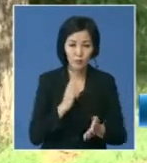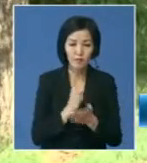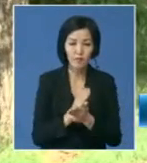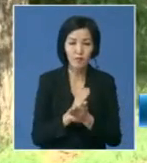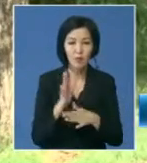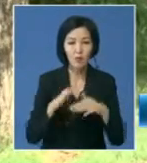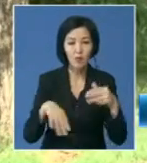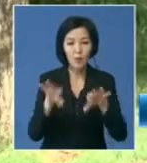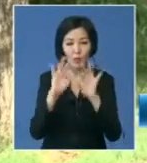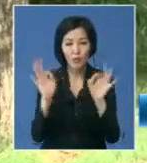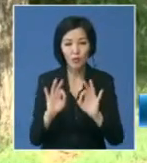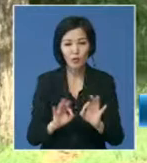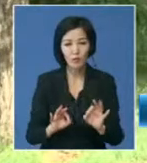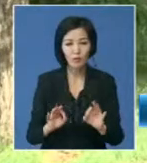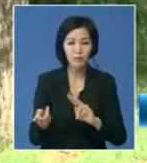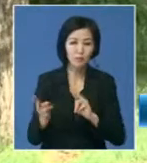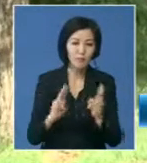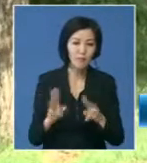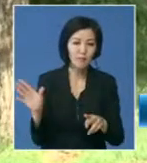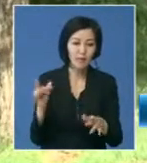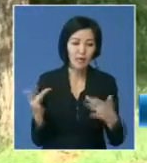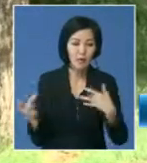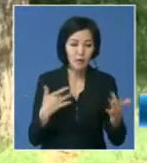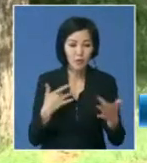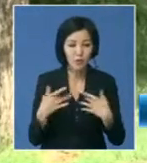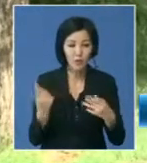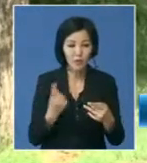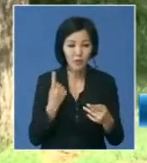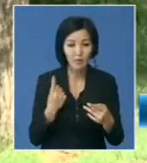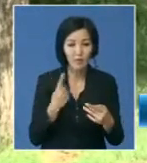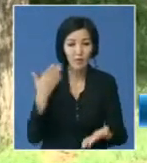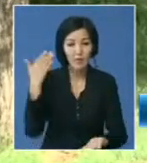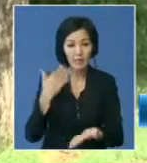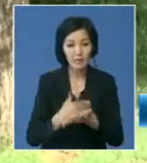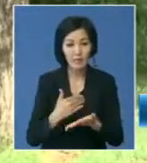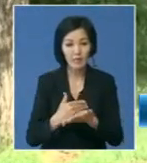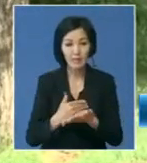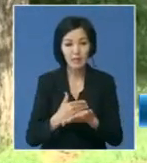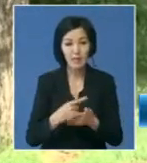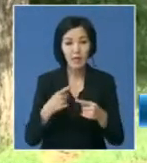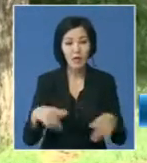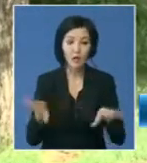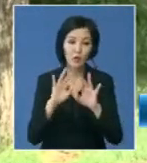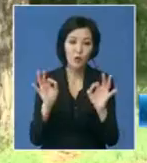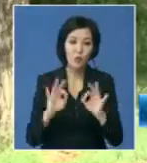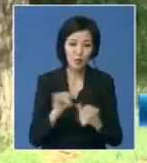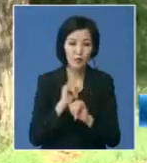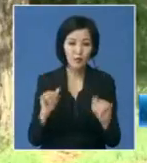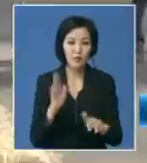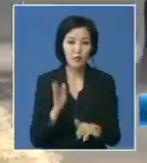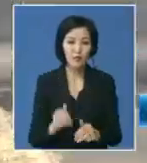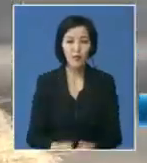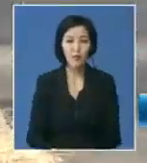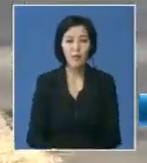болсын, ол ән айту болсын, би болсын, актерлік шеберлігі болсын, сахнада бала өз-өзі ұстау болсын, неше түрлі өнер жағынан көбінесе дамытып жатыр